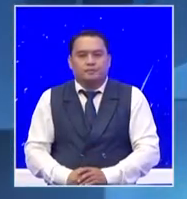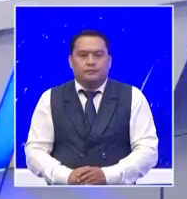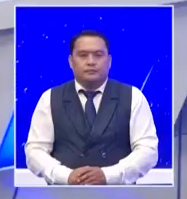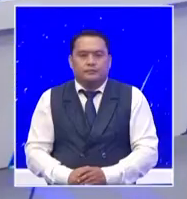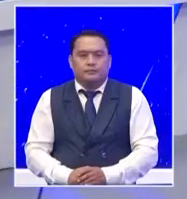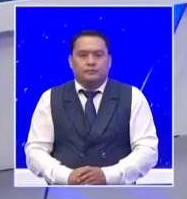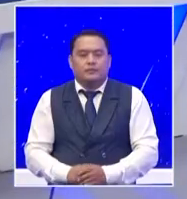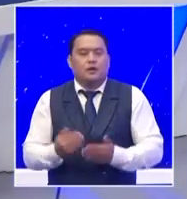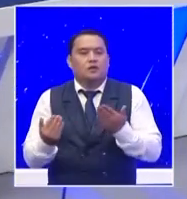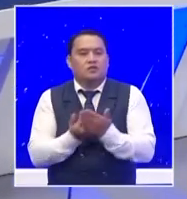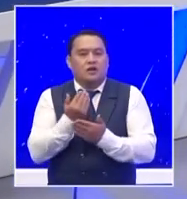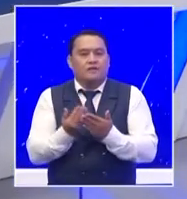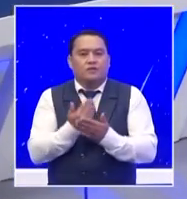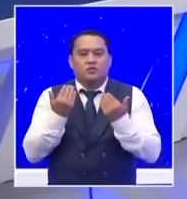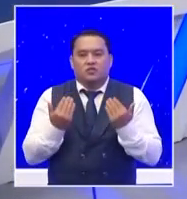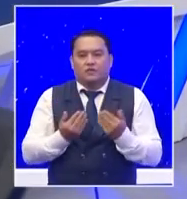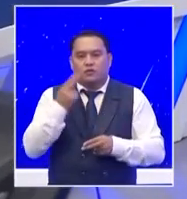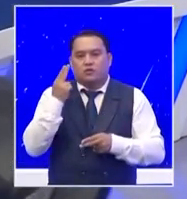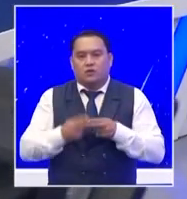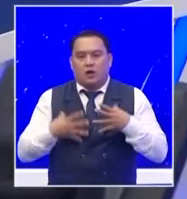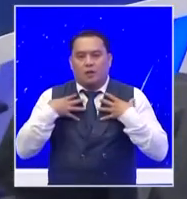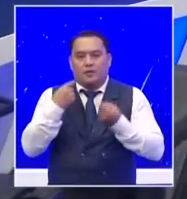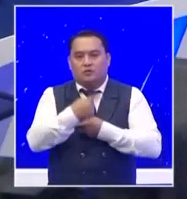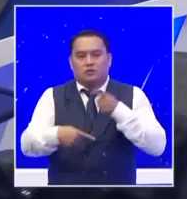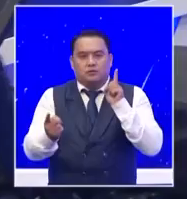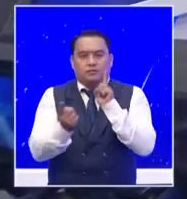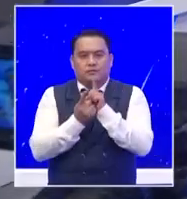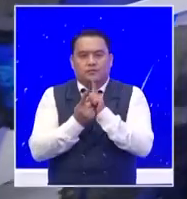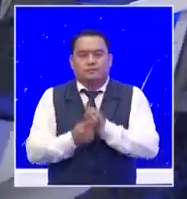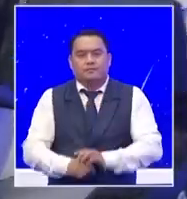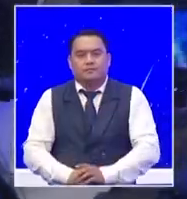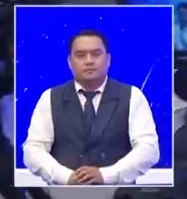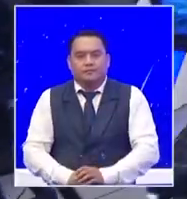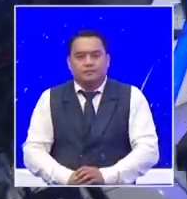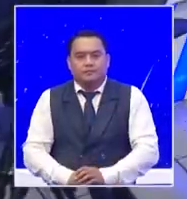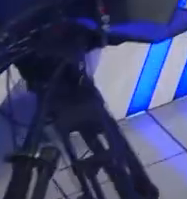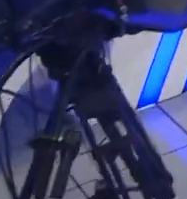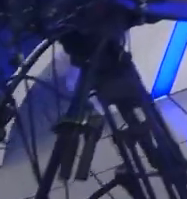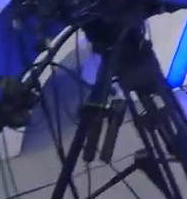Это были все события на сегодня, а я с вами прощаюсь. Встретимся завтра.